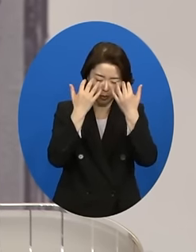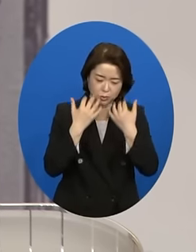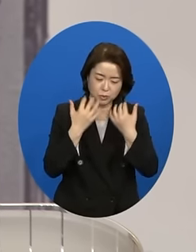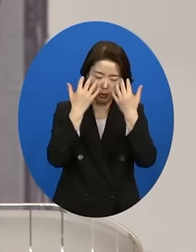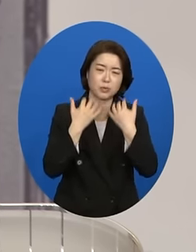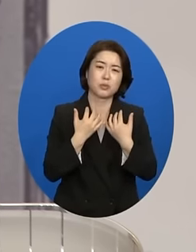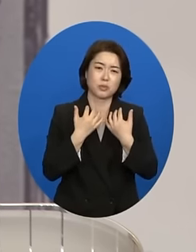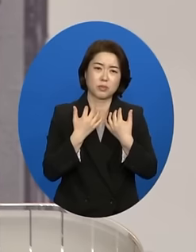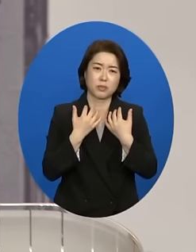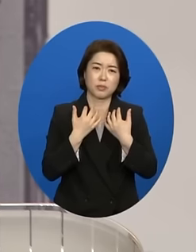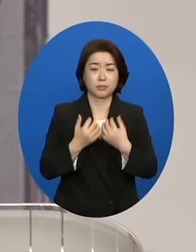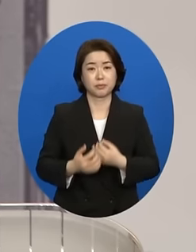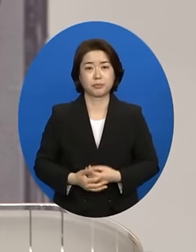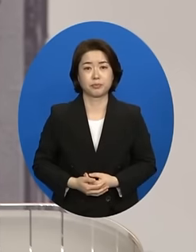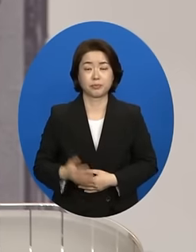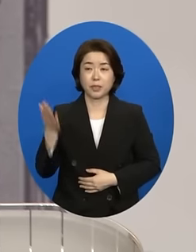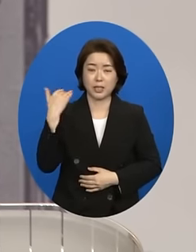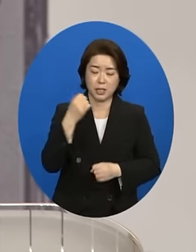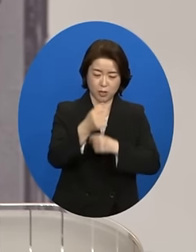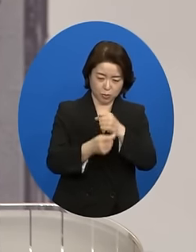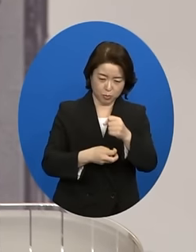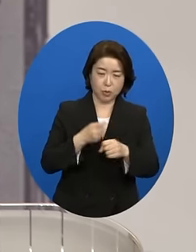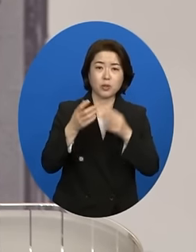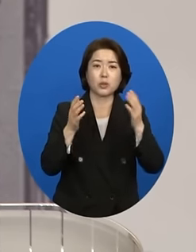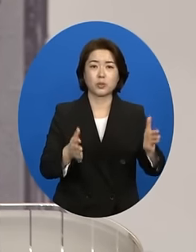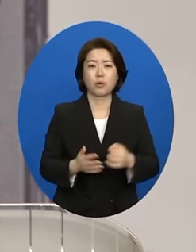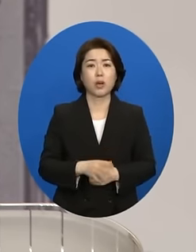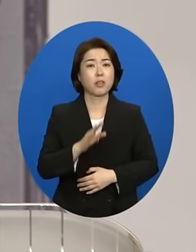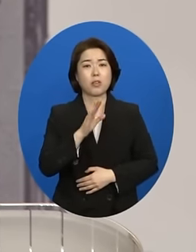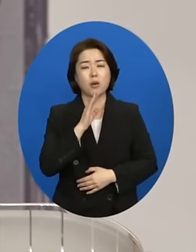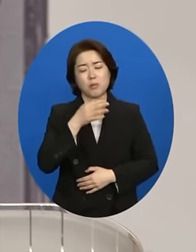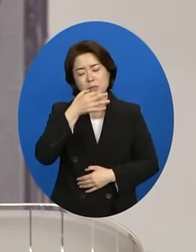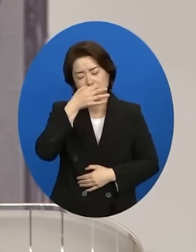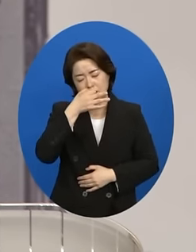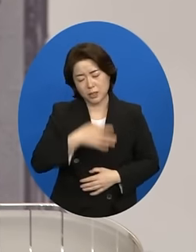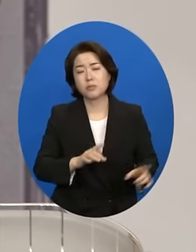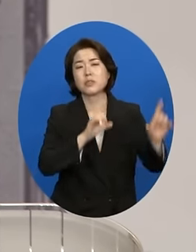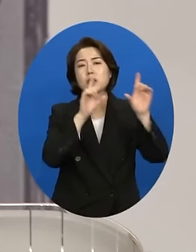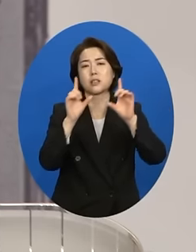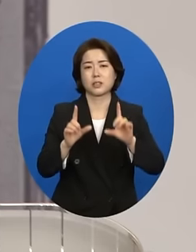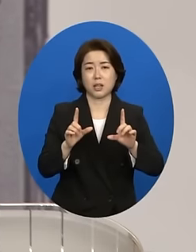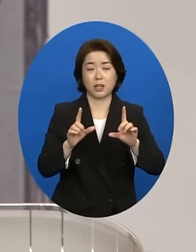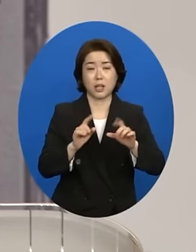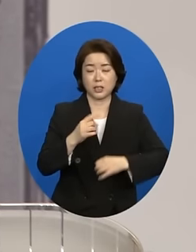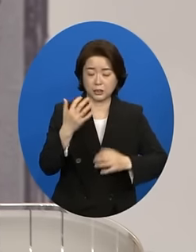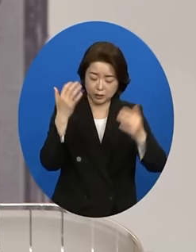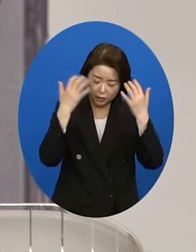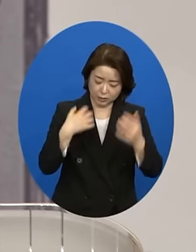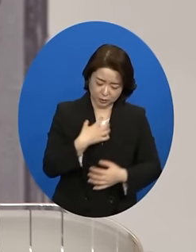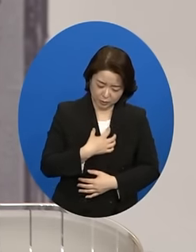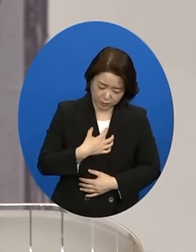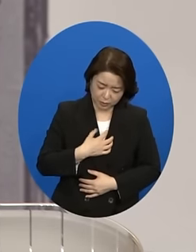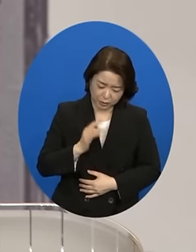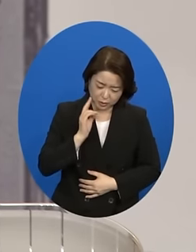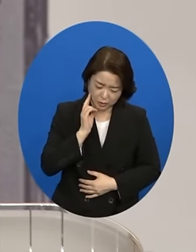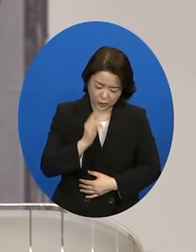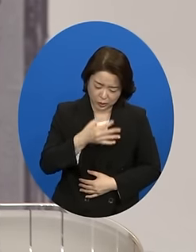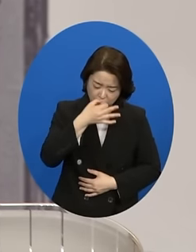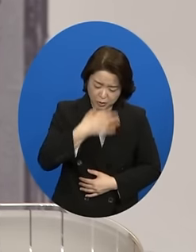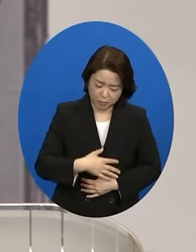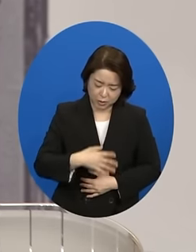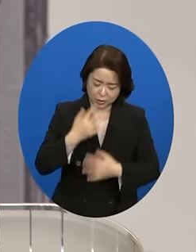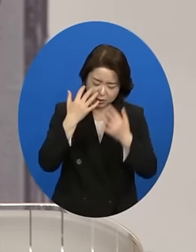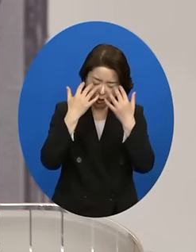거예요. 지난 몇 년간 너무나 힘들게 살아왔기 때문에 그 고통이 너무 힘들어서 눈물을